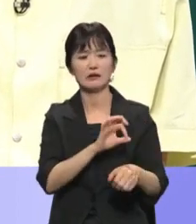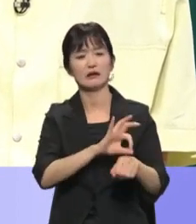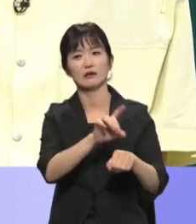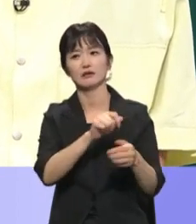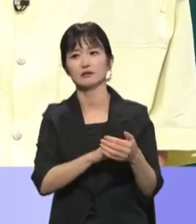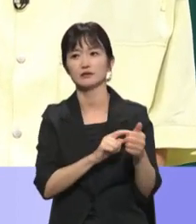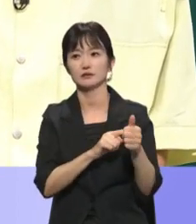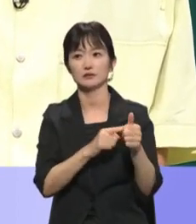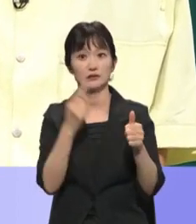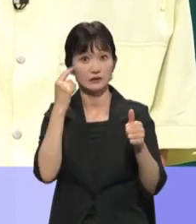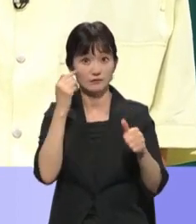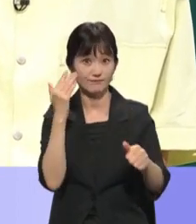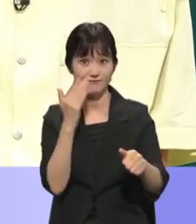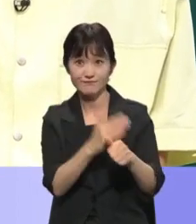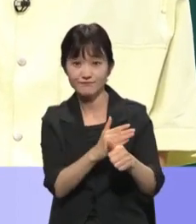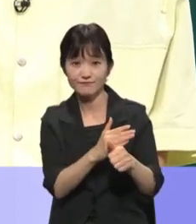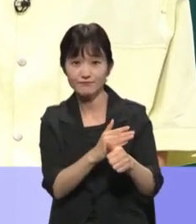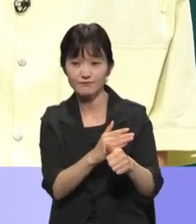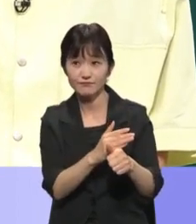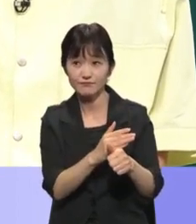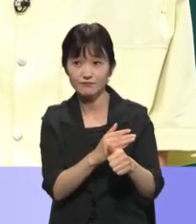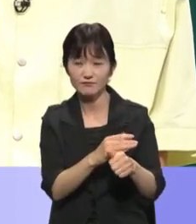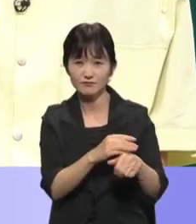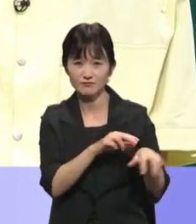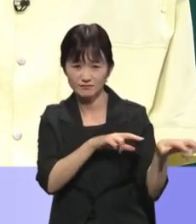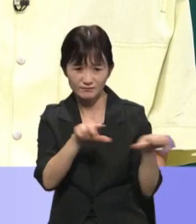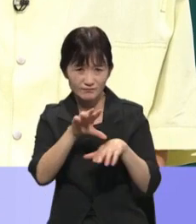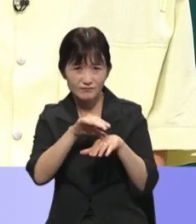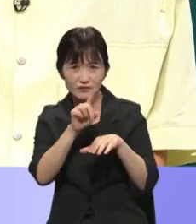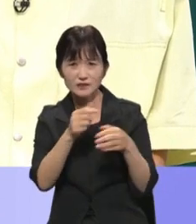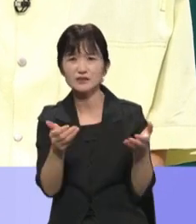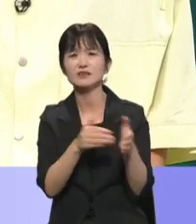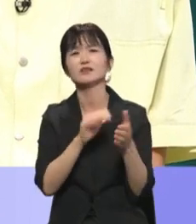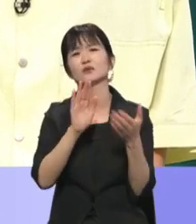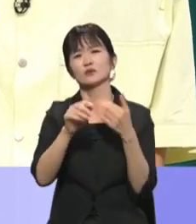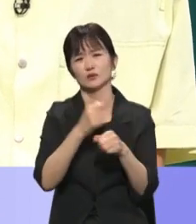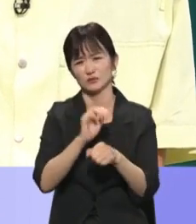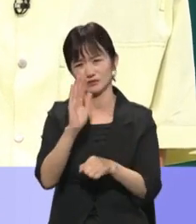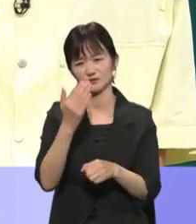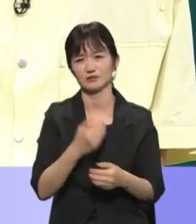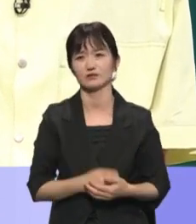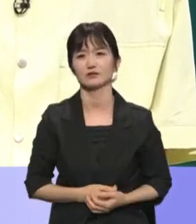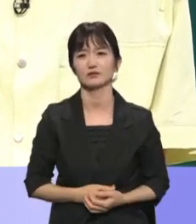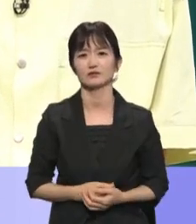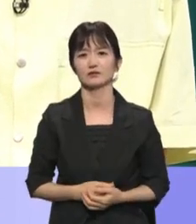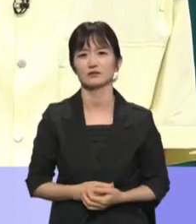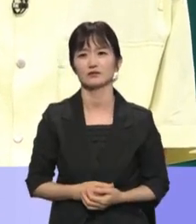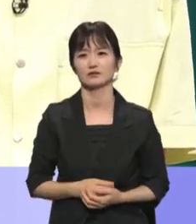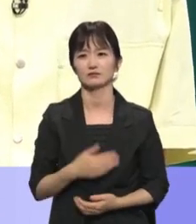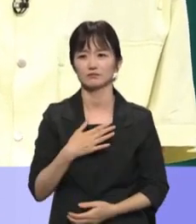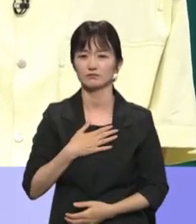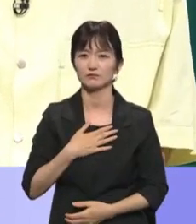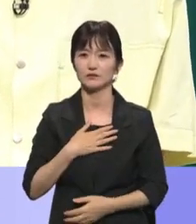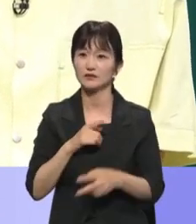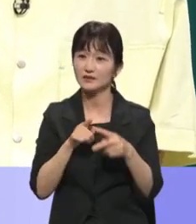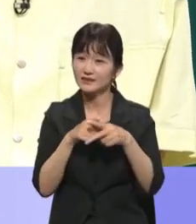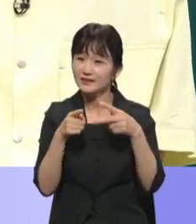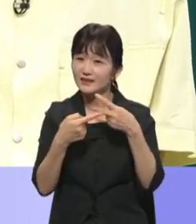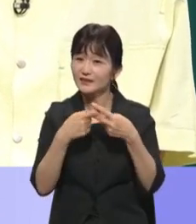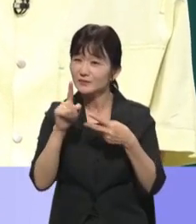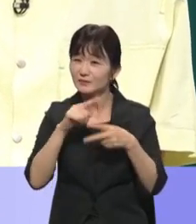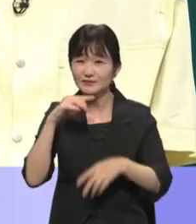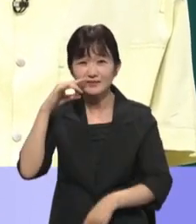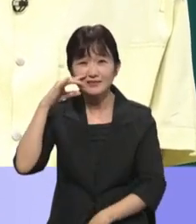듣기로는 이번에 해직됐다고 들었는데 라방하고 싶으면 퇴근하고 하면 되잖아요 굳이 뭐 제가 좀 이해를 하자면 좀